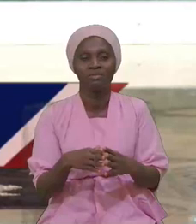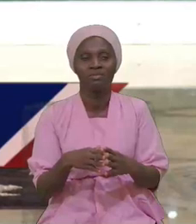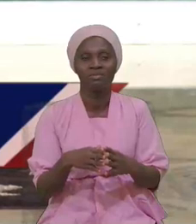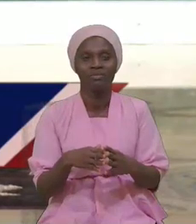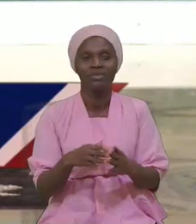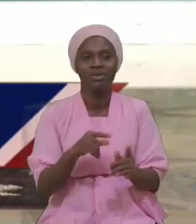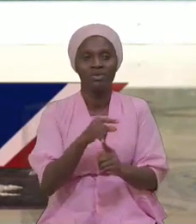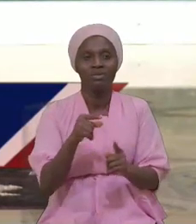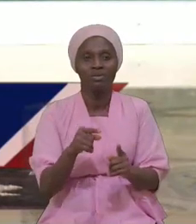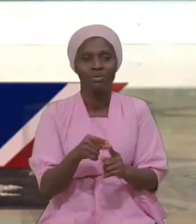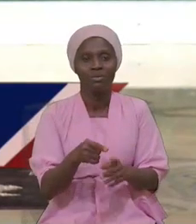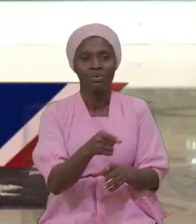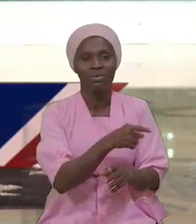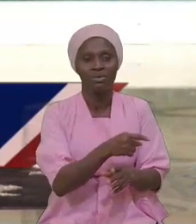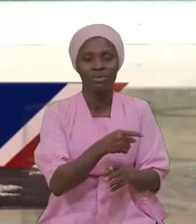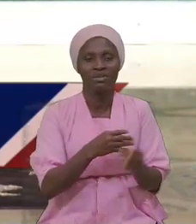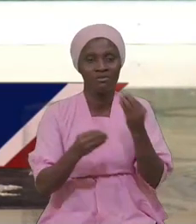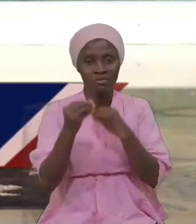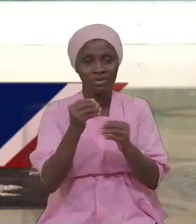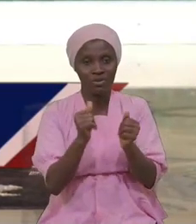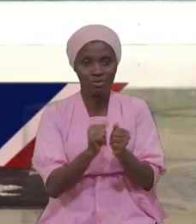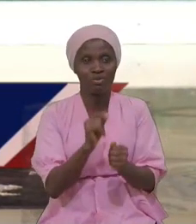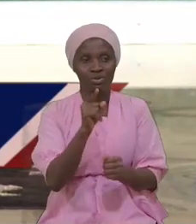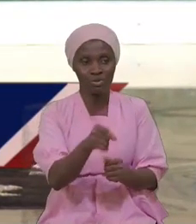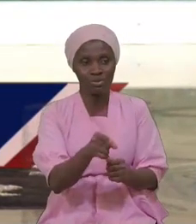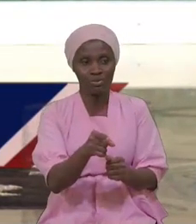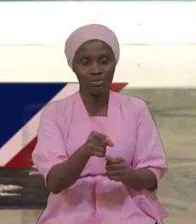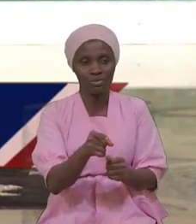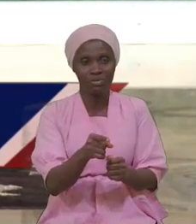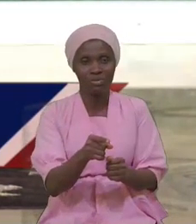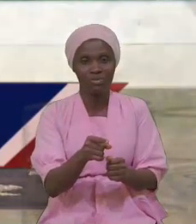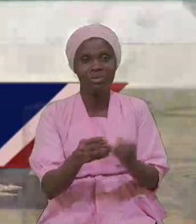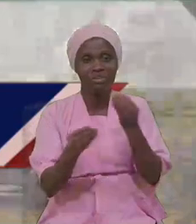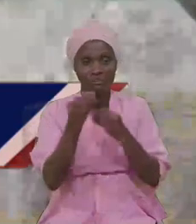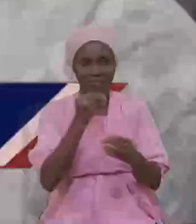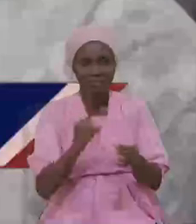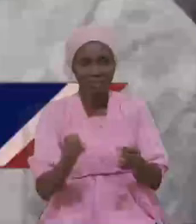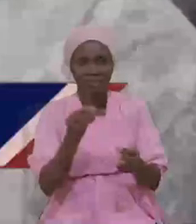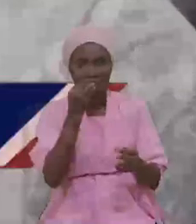impudemment bonne chère, se repaissant eux-mêmes.